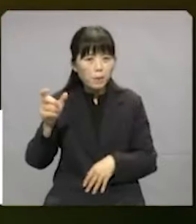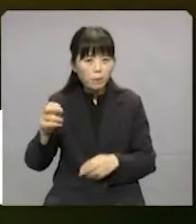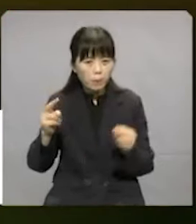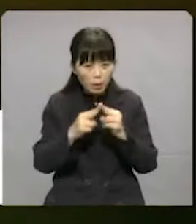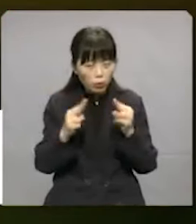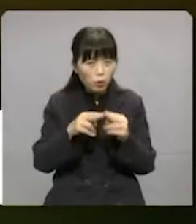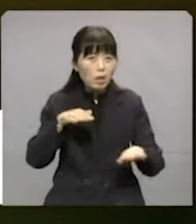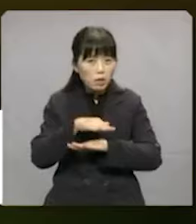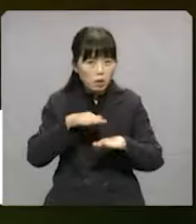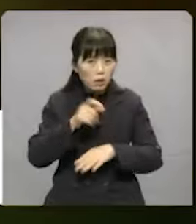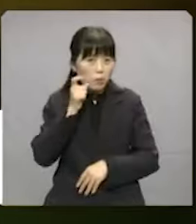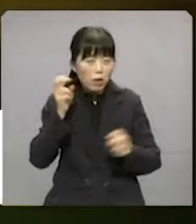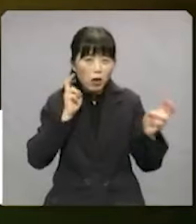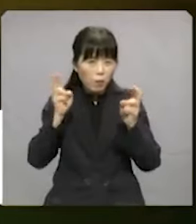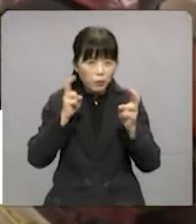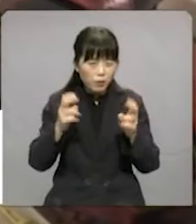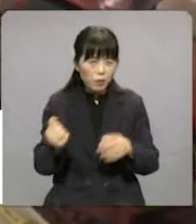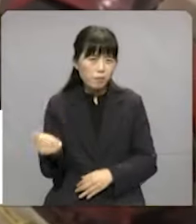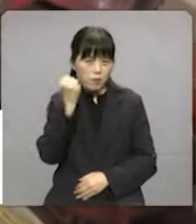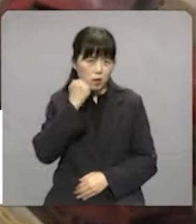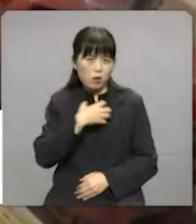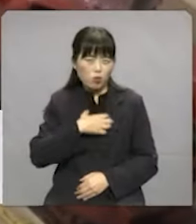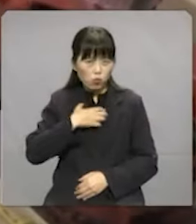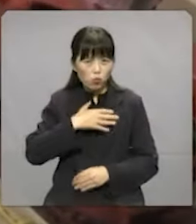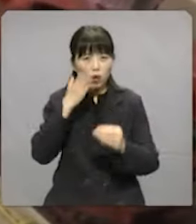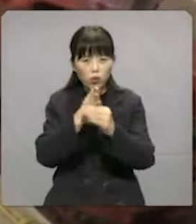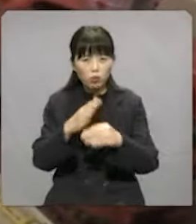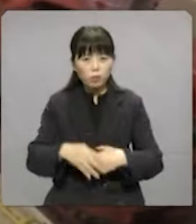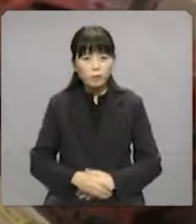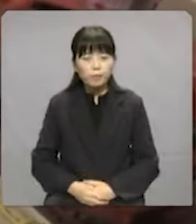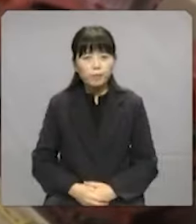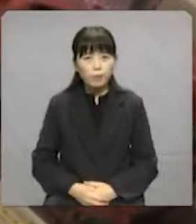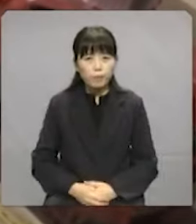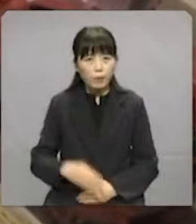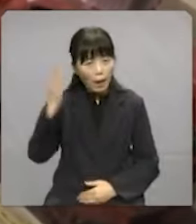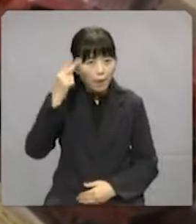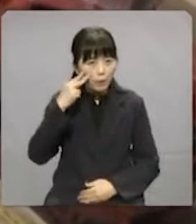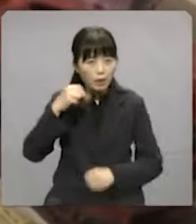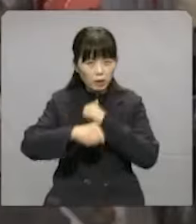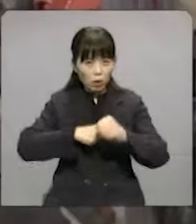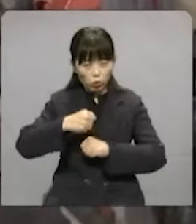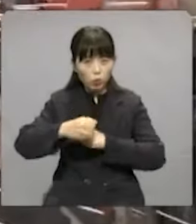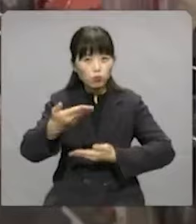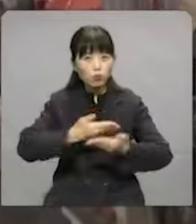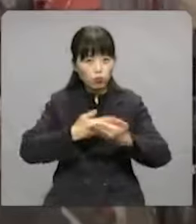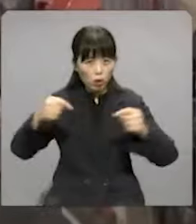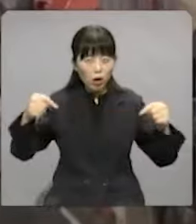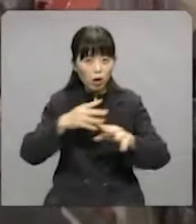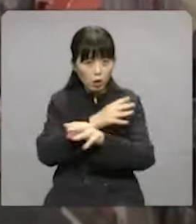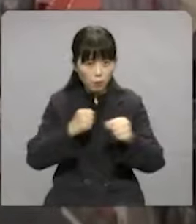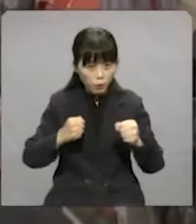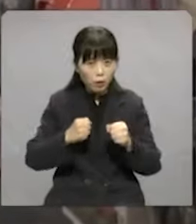자동차, 배터리 업체들의 타격이 우려되고 있습니다. 한미 자유무역협정 체계를